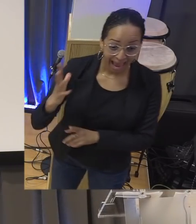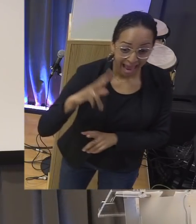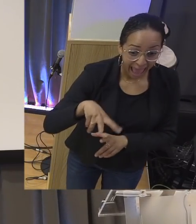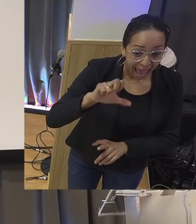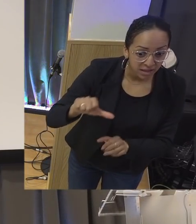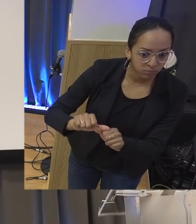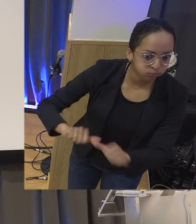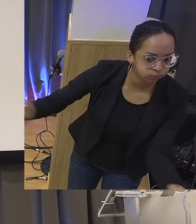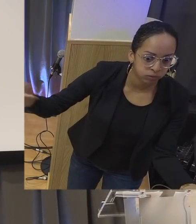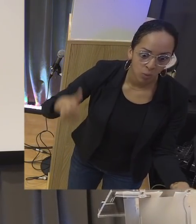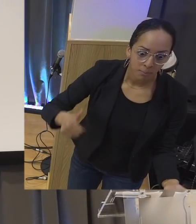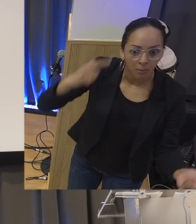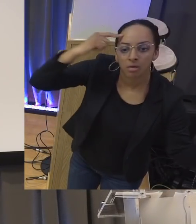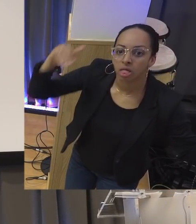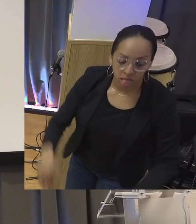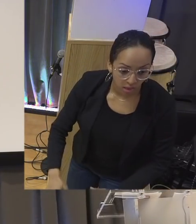it.